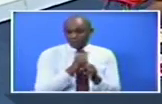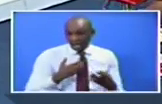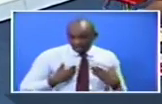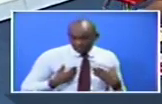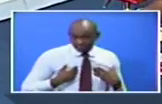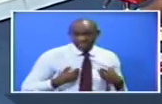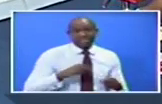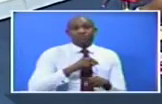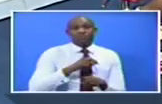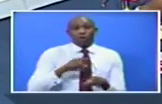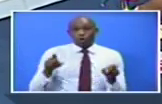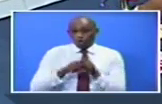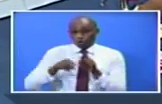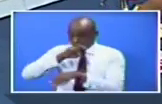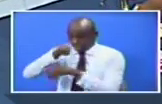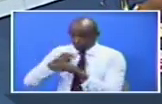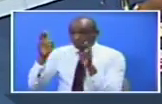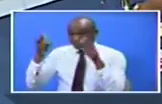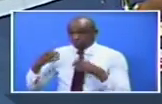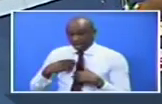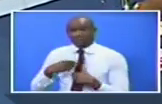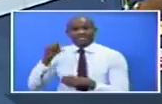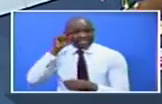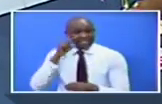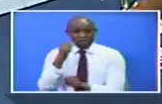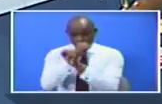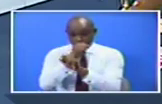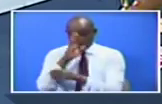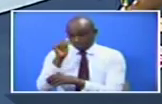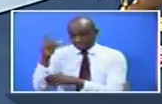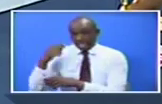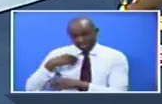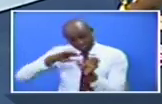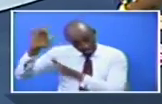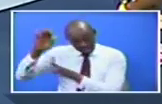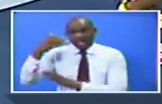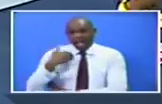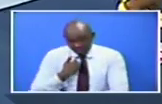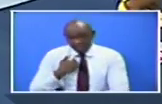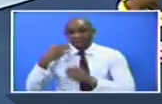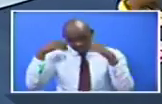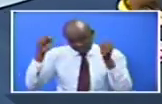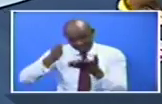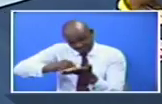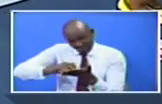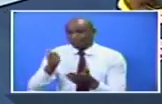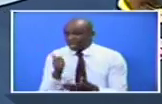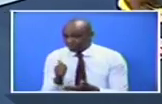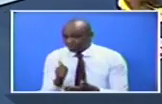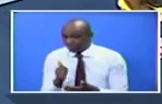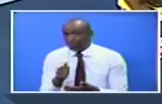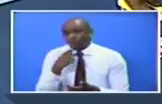national issues kama vile nilikwambia kuna ile gender protection bill ili kwa parliament ilishapita parliament president hajaratify. Kwa